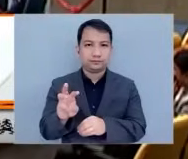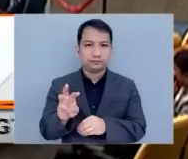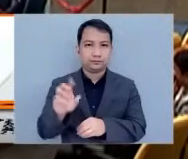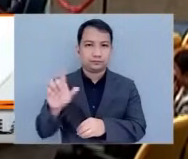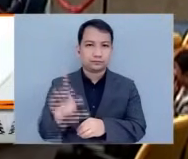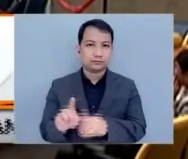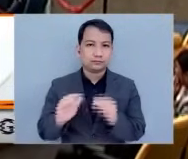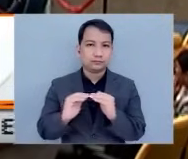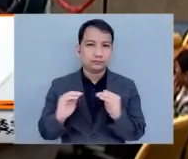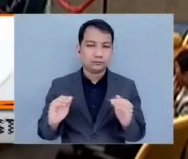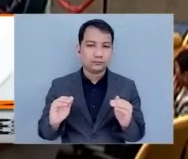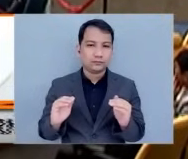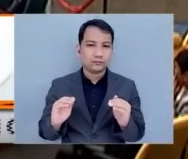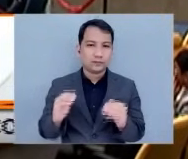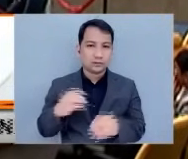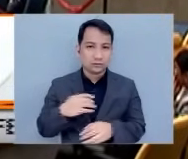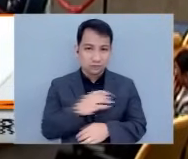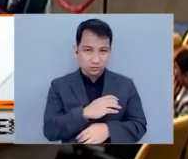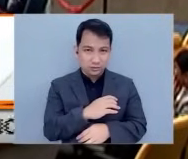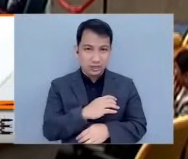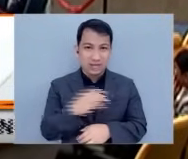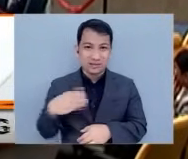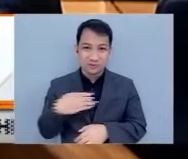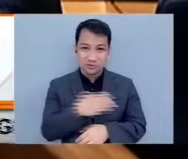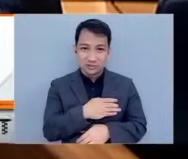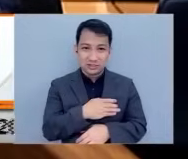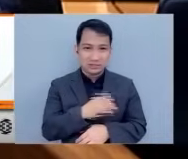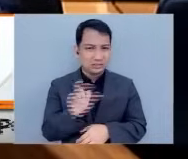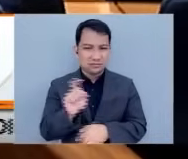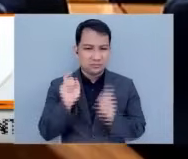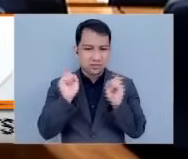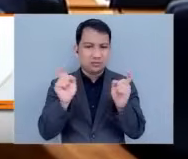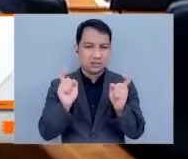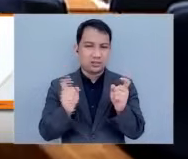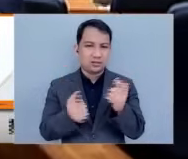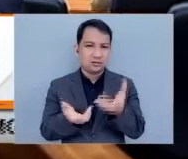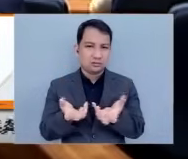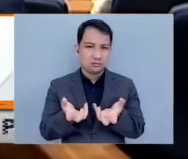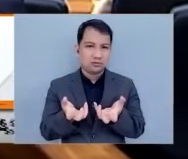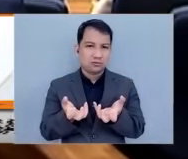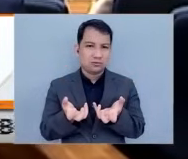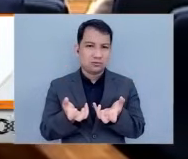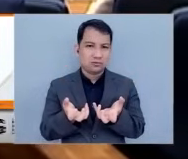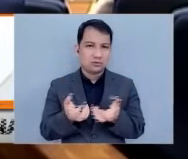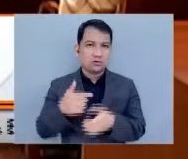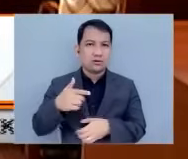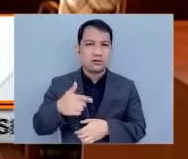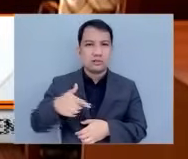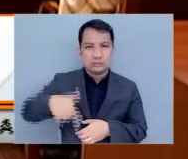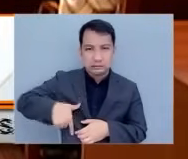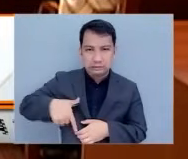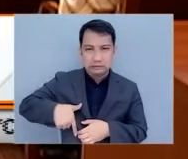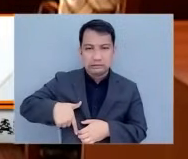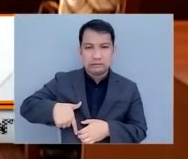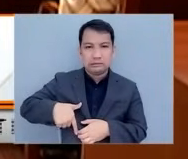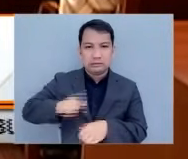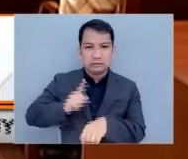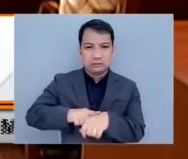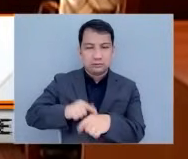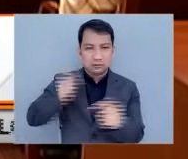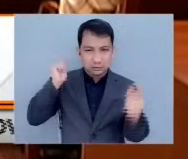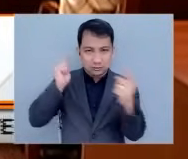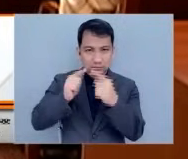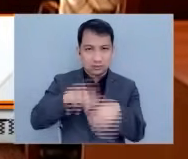hindi nila minamadali ang pag-amyenda sa konstitusyon. Ang kaso lang, gahol na raw sila sa oras. Target kasi nilang matapos